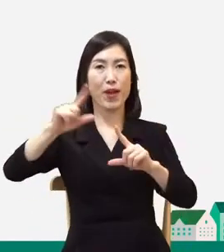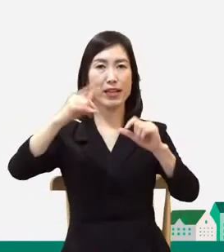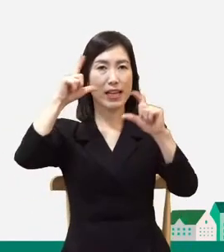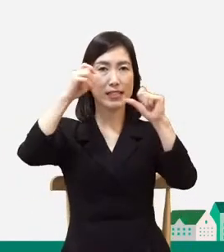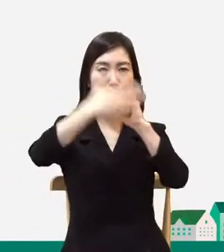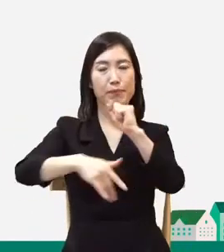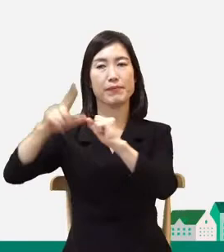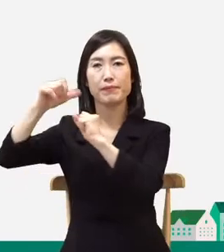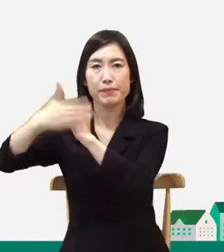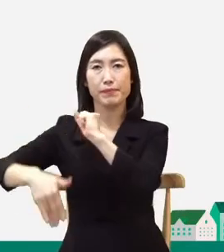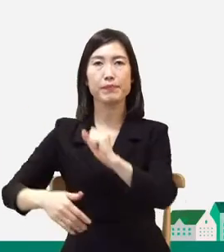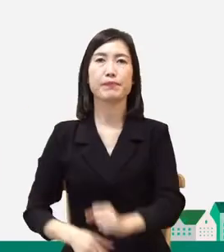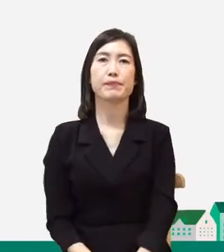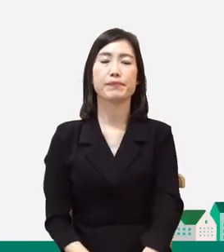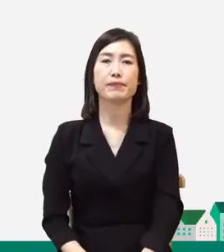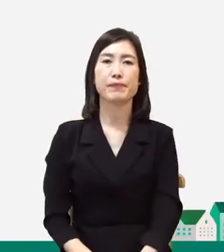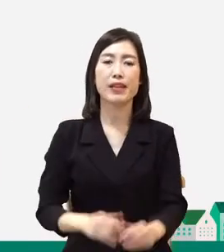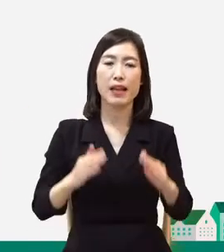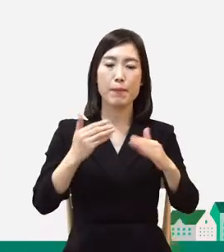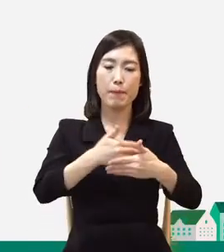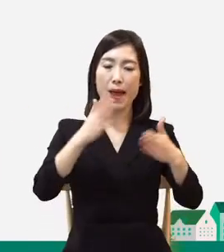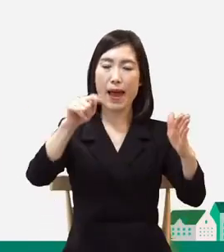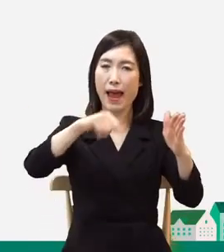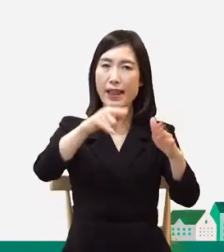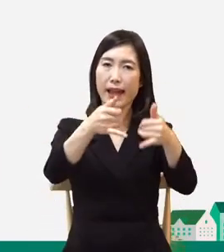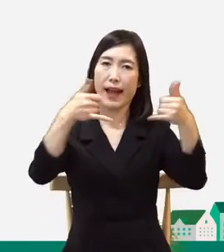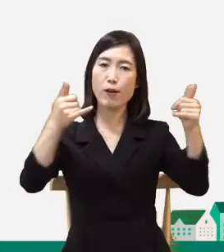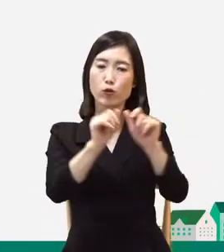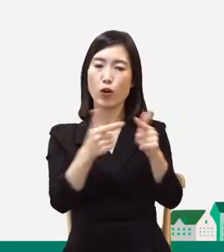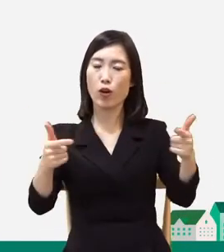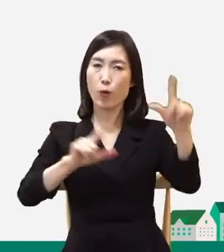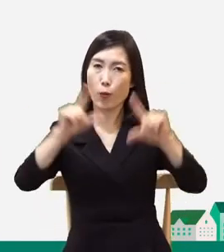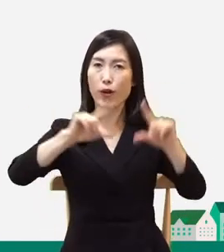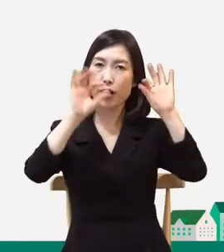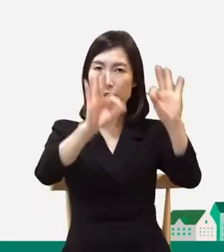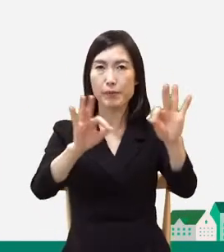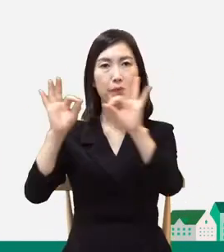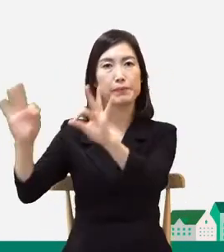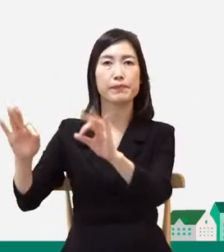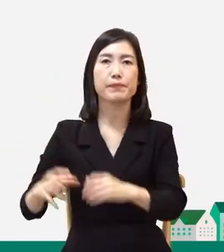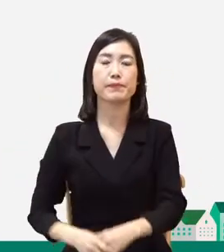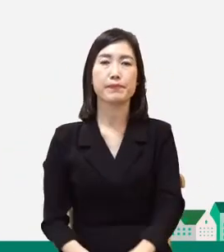커뮤니티 공간 입주 가구 실내 모습입니다.